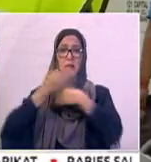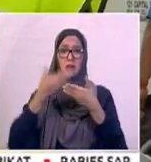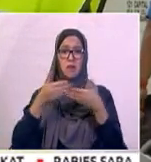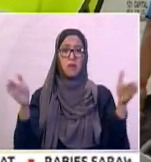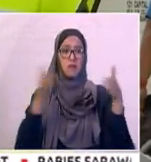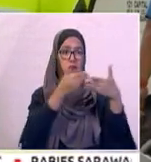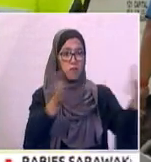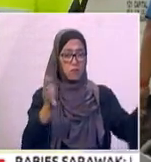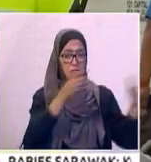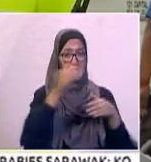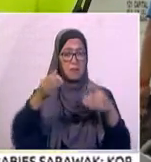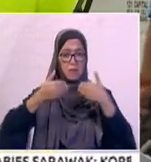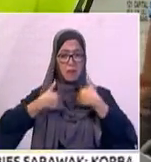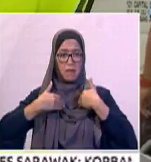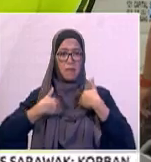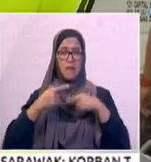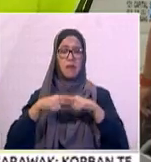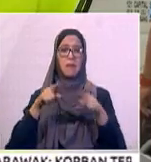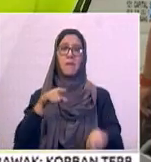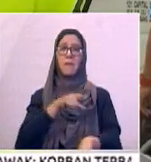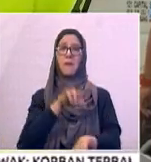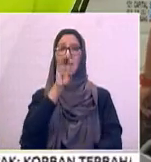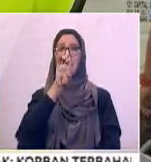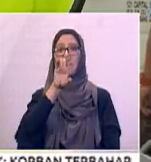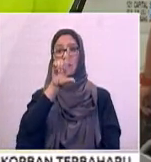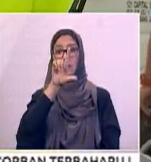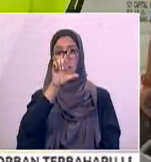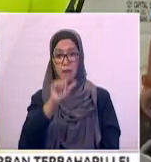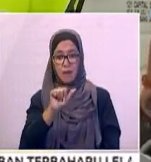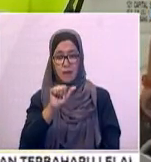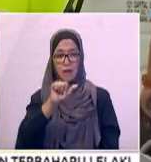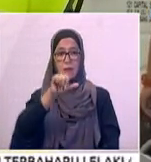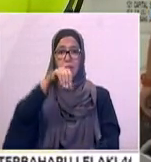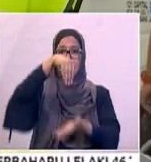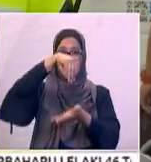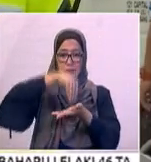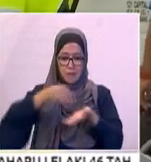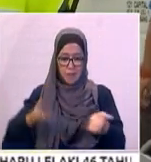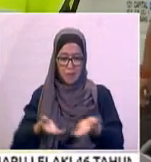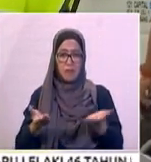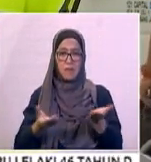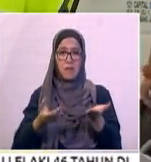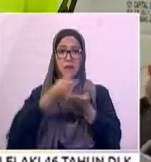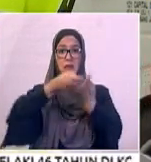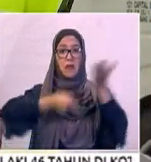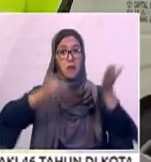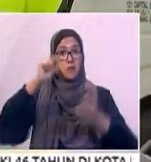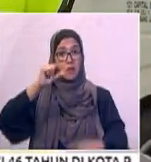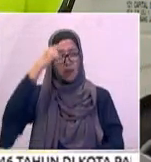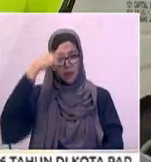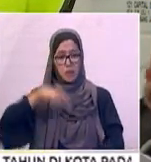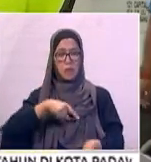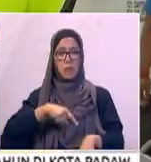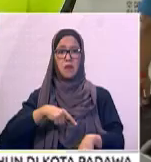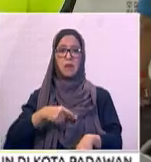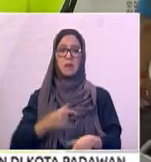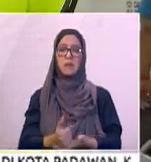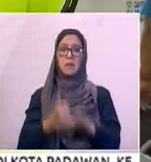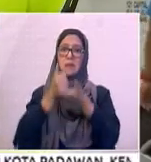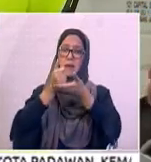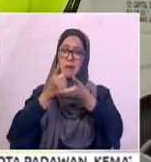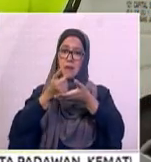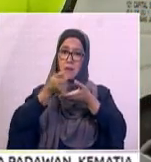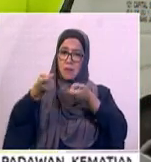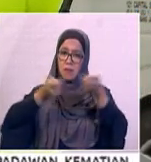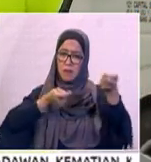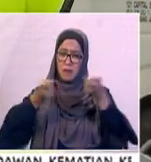juga terdapat anggota keselamatan seperti rela turut ditempatkan di Plaza Tol Gombak ini untuk mengawal keadaan lalu lintas dan